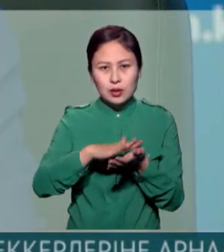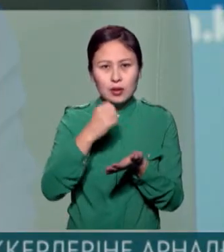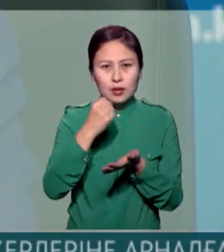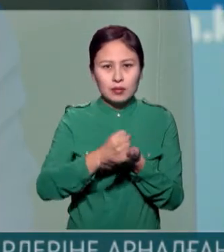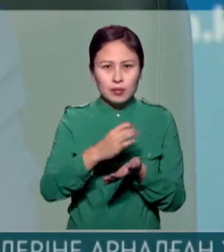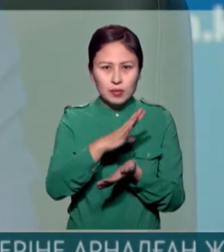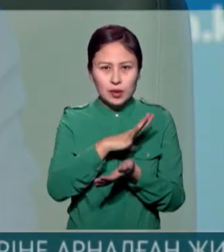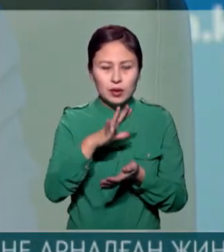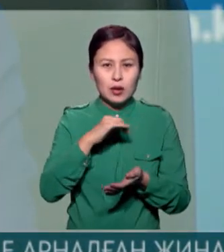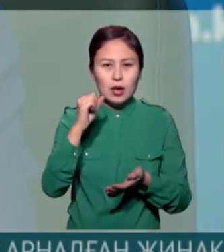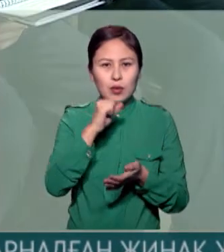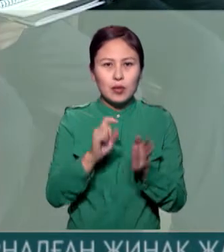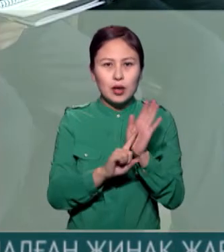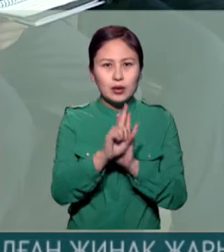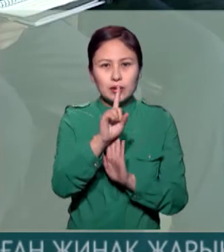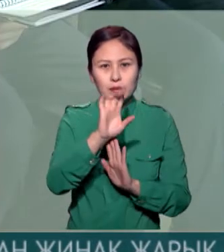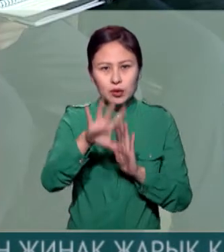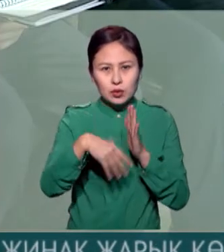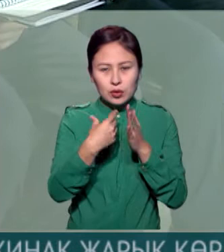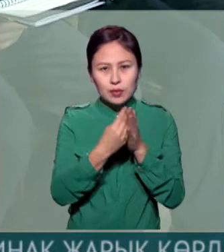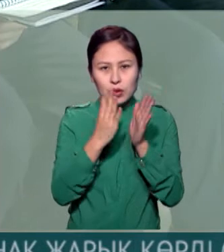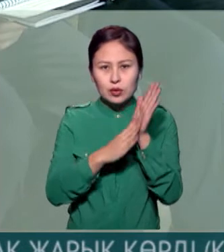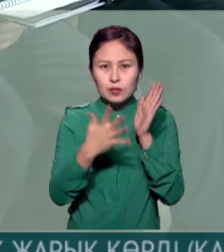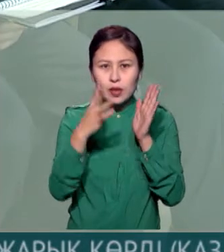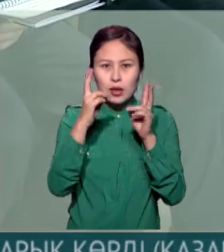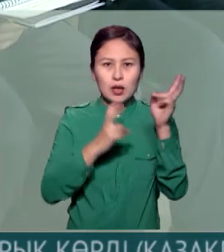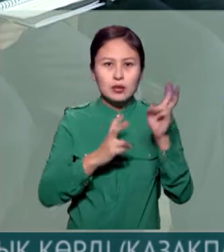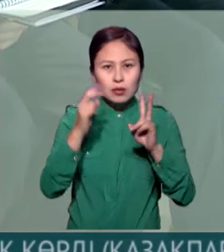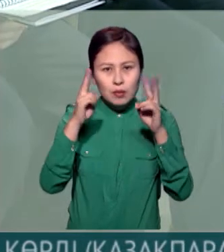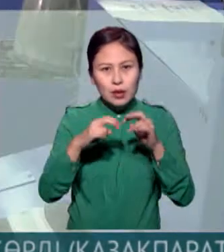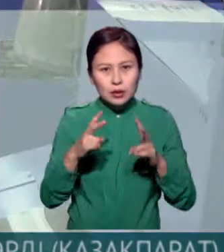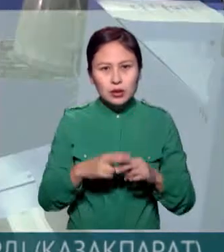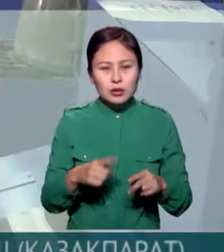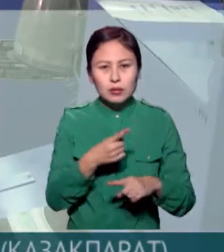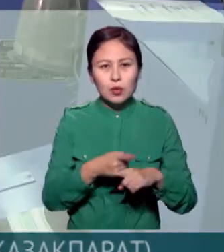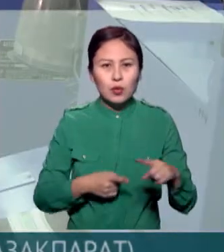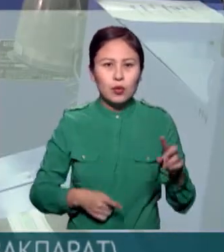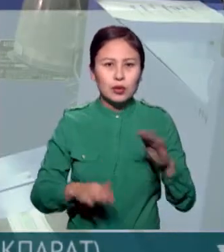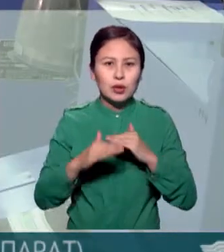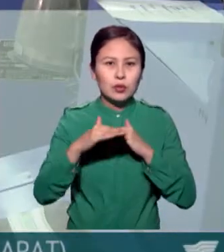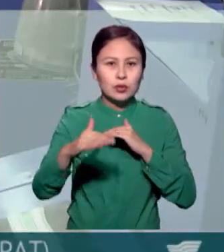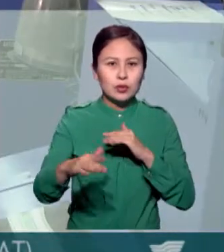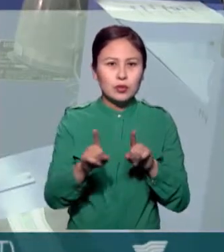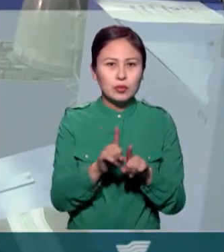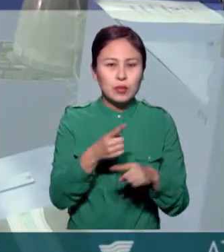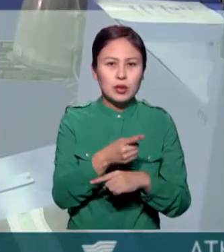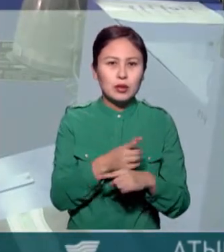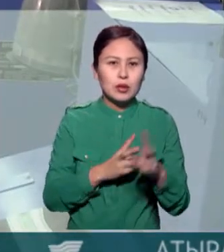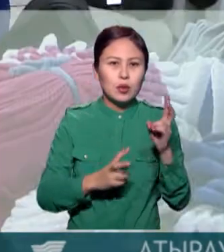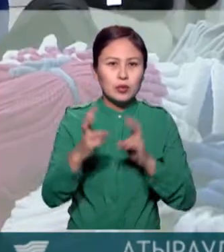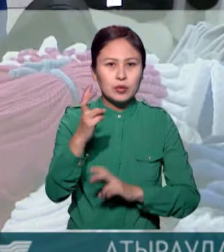жапсырылып келгенін жеткізді. Мысалы, тамыз айынан бері 95 кәсіпорын тексеріліп, оның жартысынан астамы отандық тауар